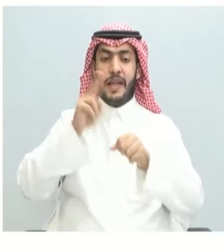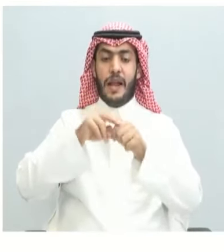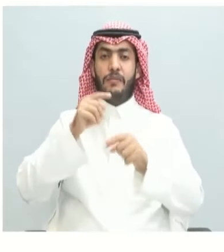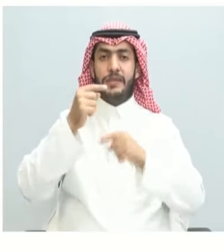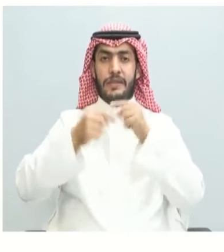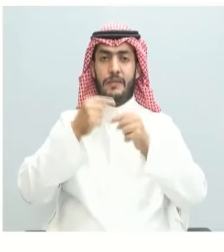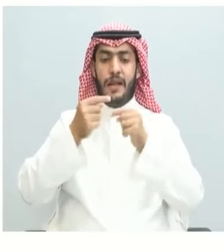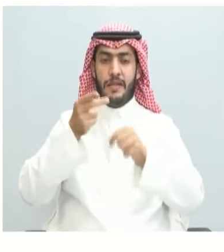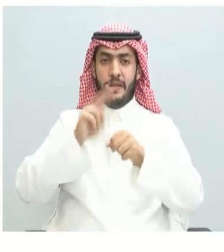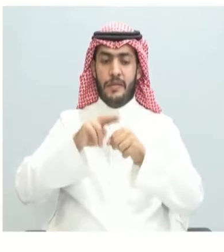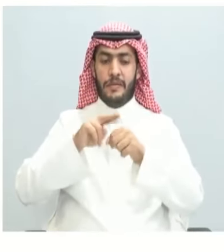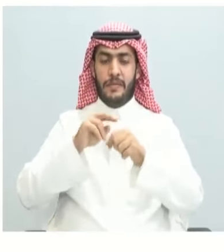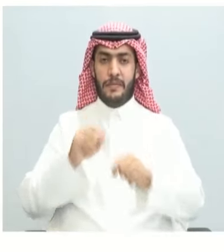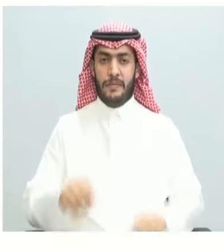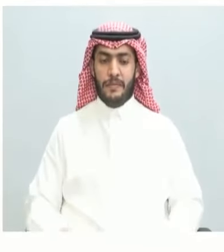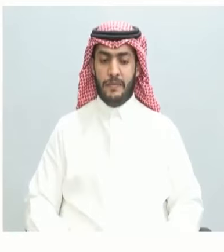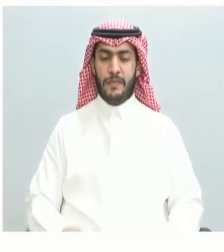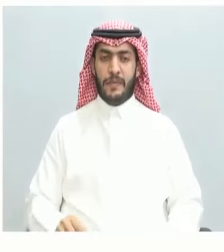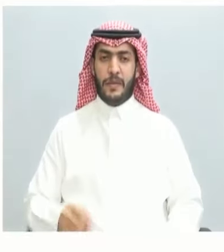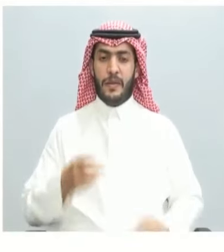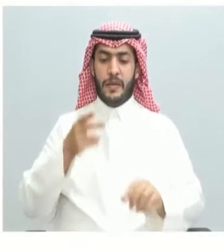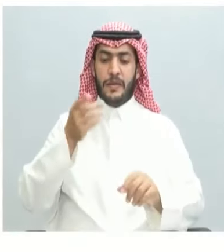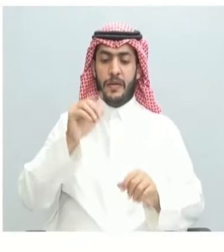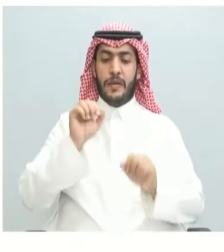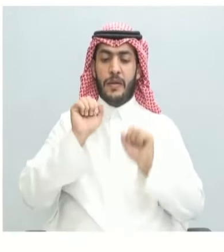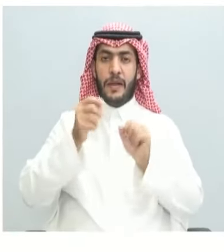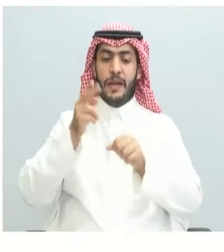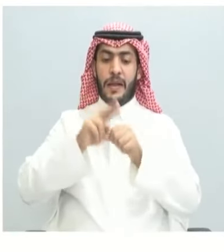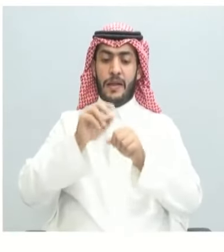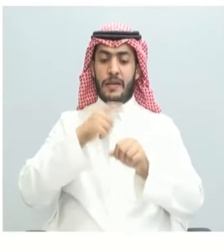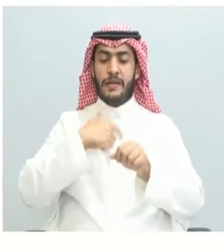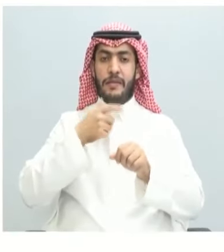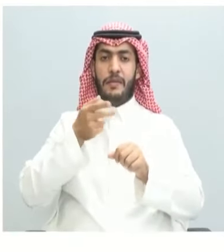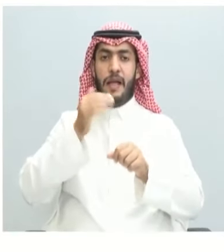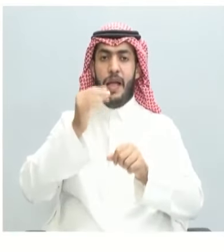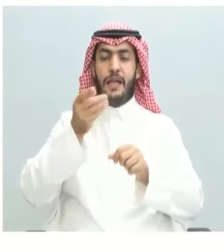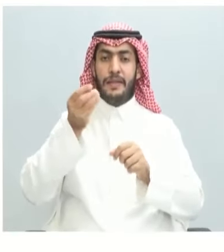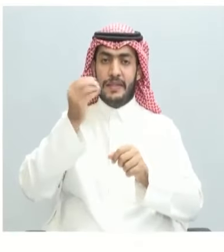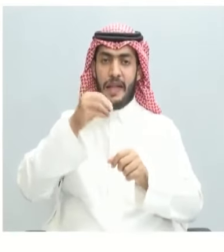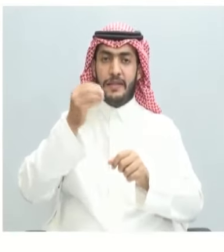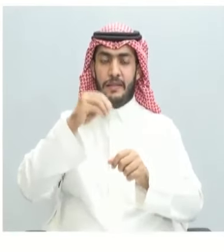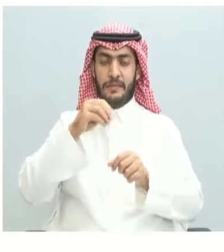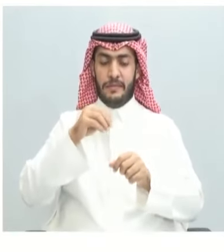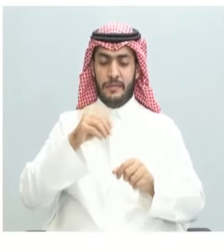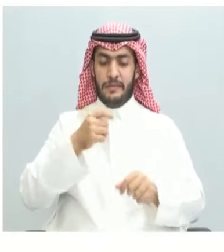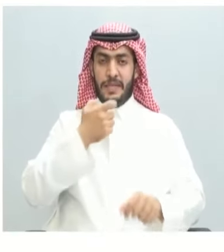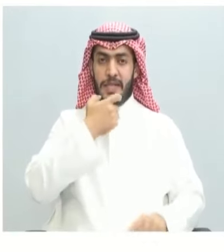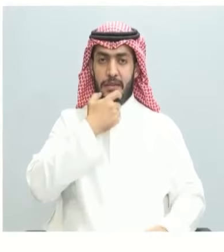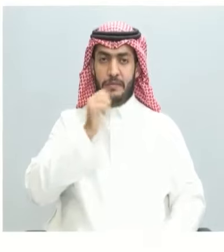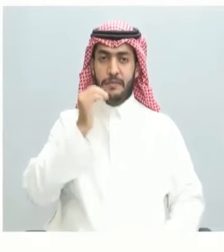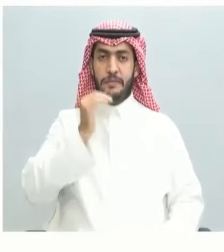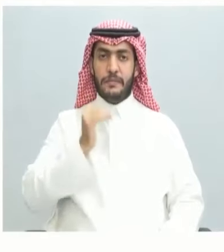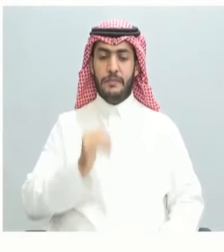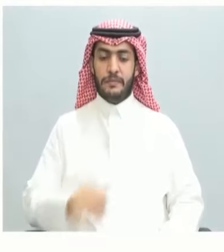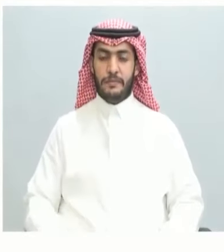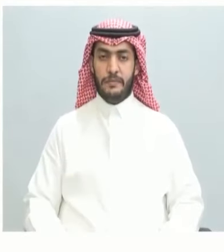باستمرار فور ايفر واللبنه الثالثه الخاصه بالتكرار وهي لبنه كرر حتى او ريبيت انت